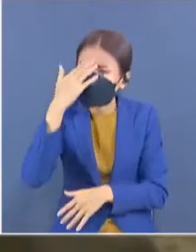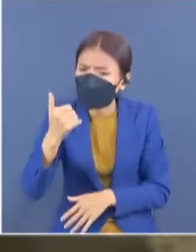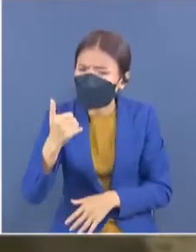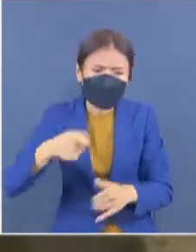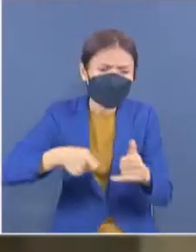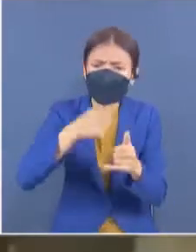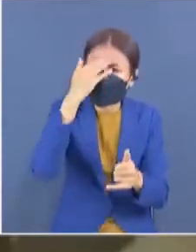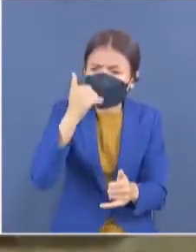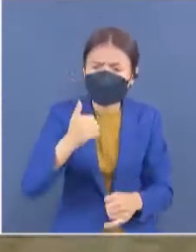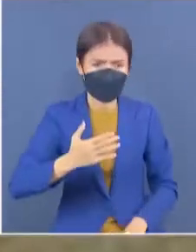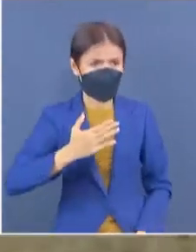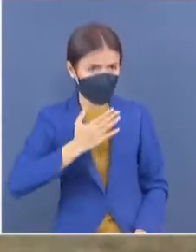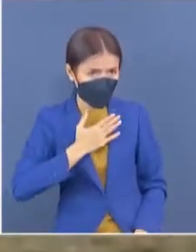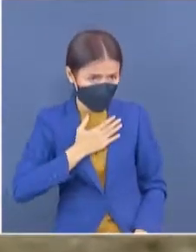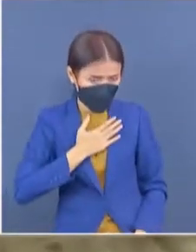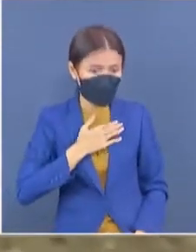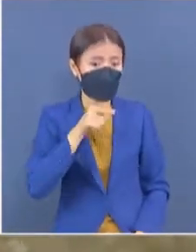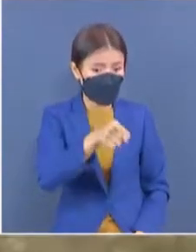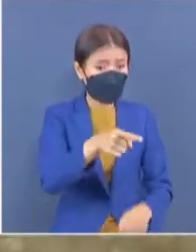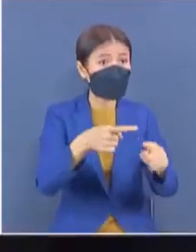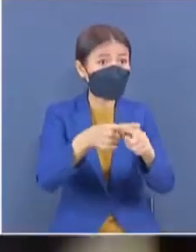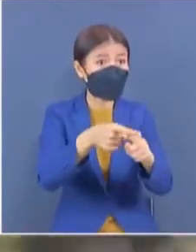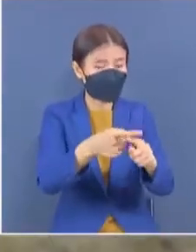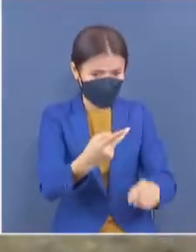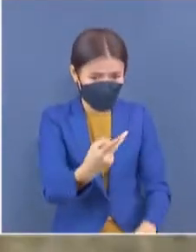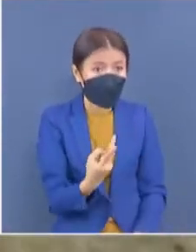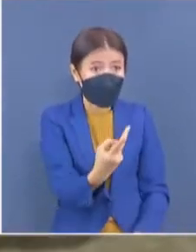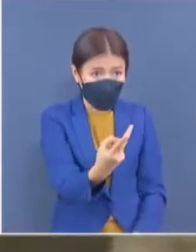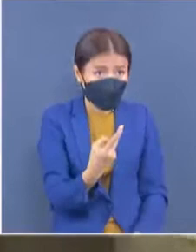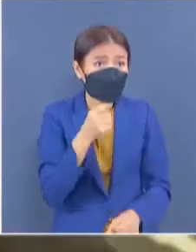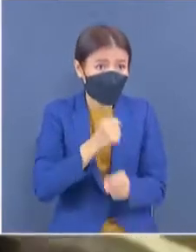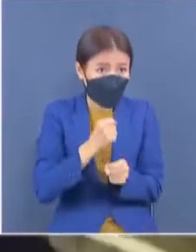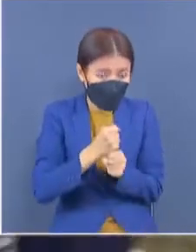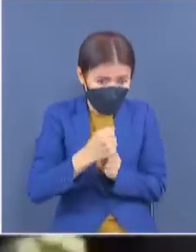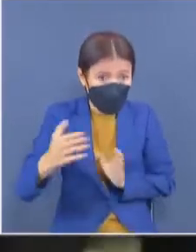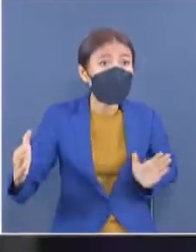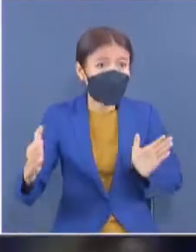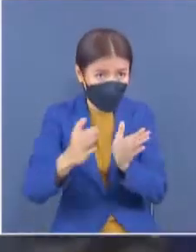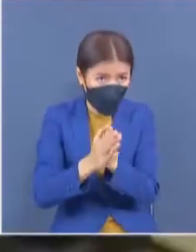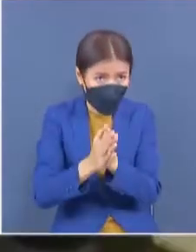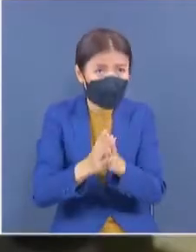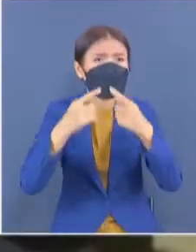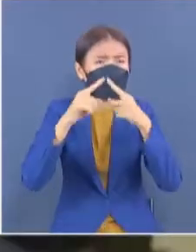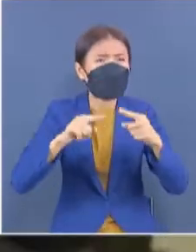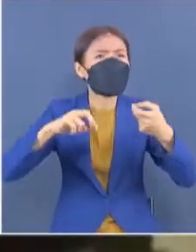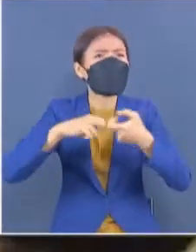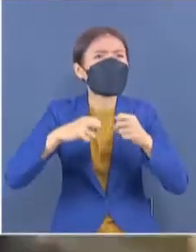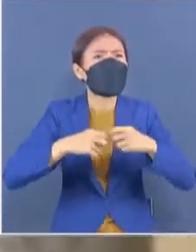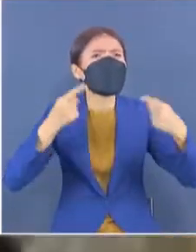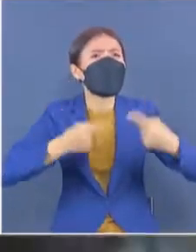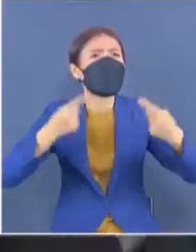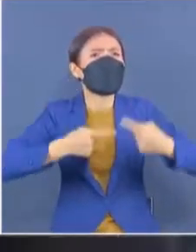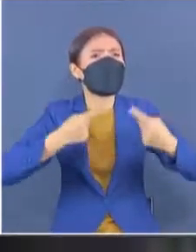ตัวเขาเองกับผู้บาดเจ็บเนี่ยทำงานที่เดียวกันอย่างที่เราทราบข้อมูลเนี่ยนะครับแต่ทีเนี้ยเขามีปัญหาความขัดแย้งส่วนตัว